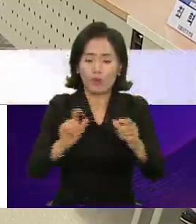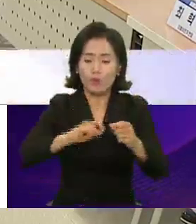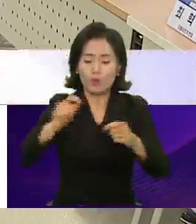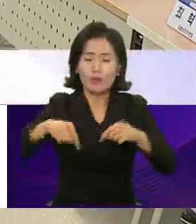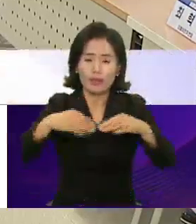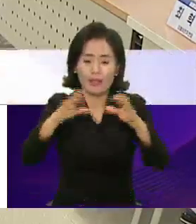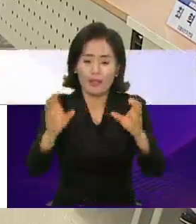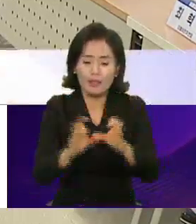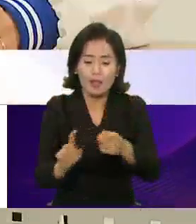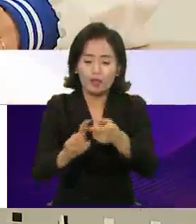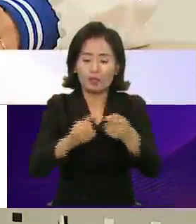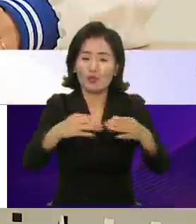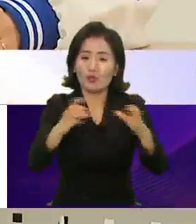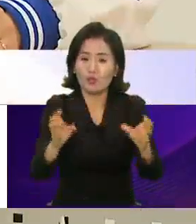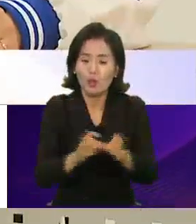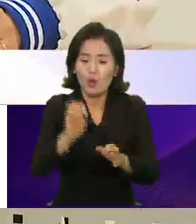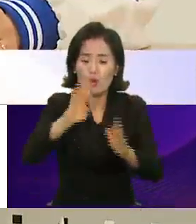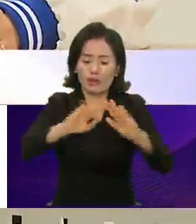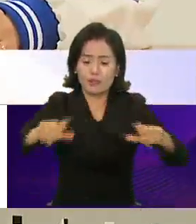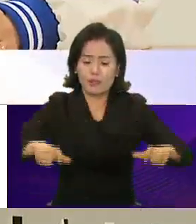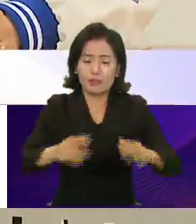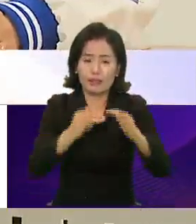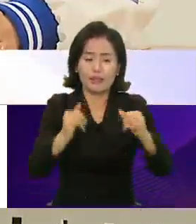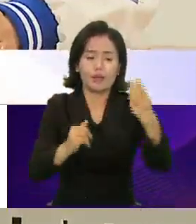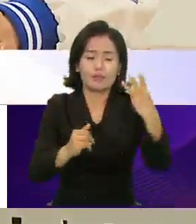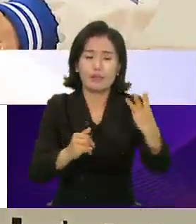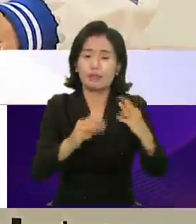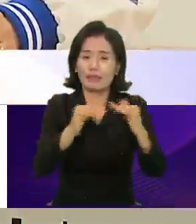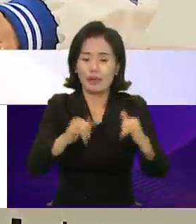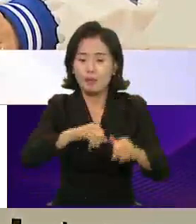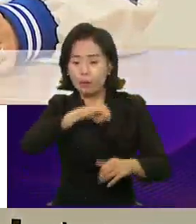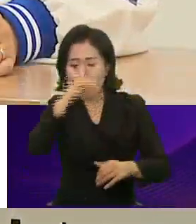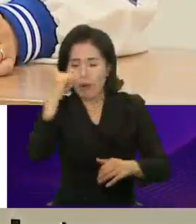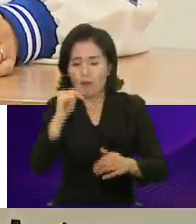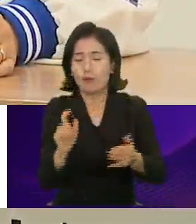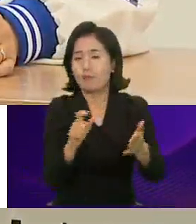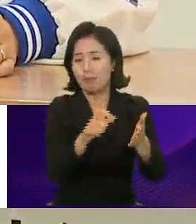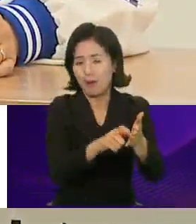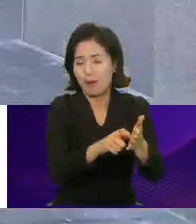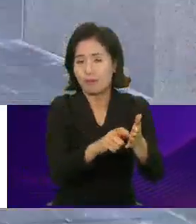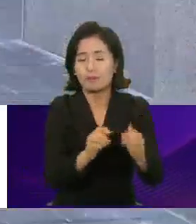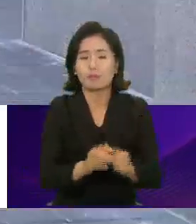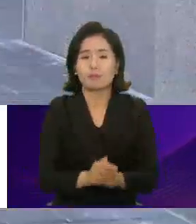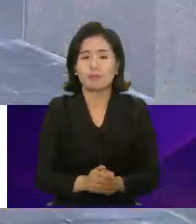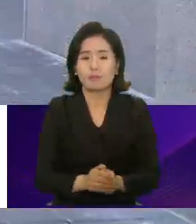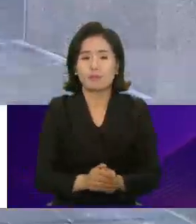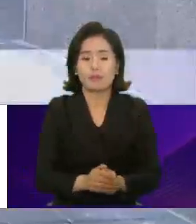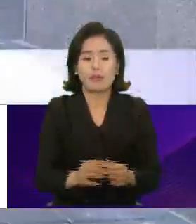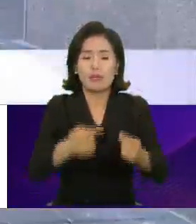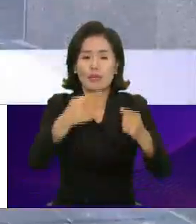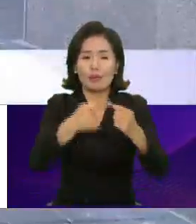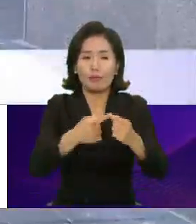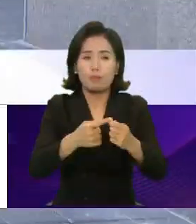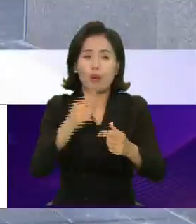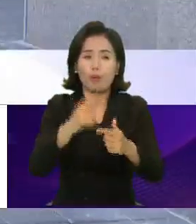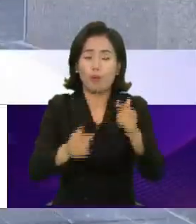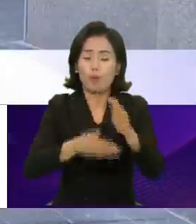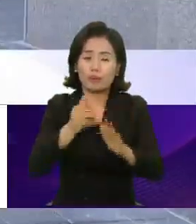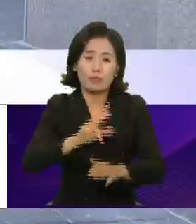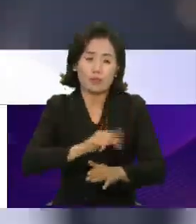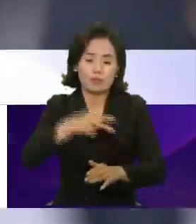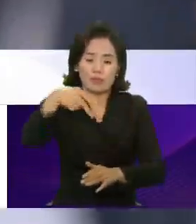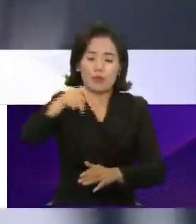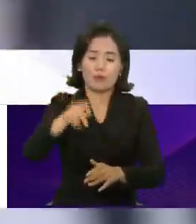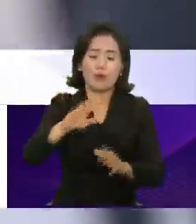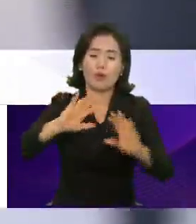위성정당인 더불어민주연합에는 광주 전남 출신 후보 3명이 당선권에 배치됐습니다. 1번의 목포시의원 출신인